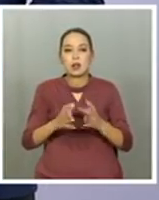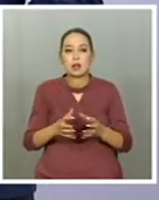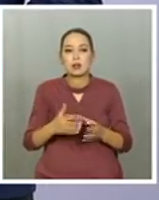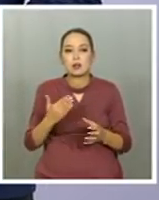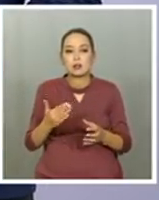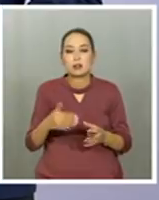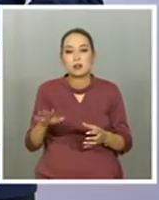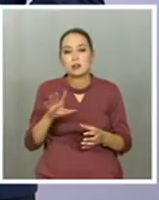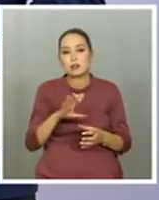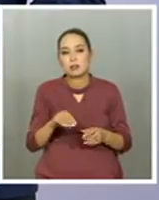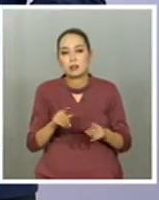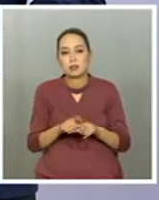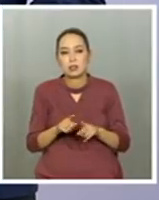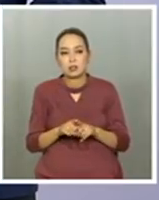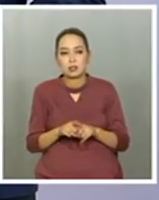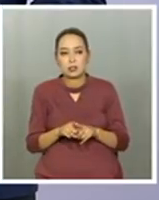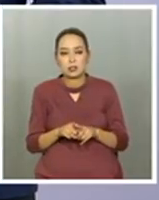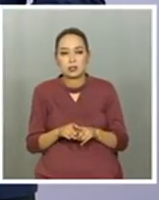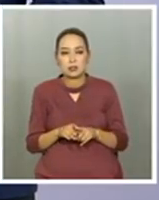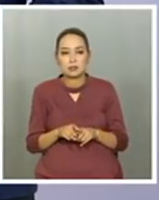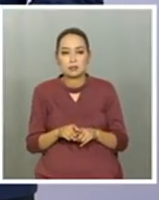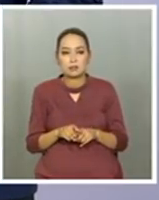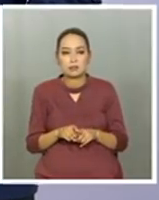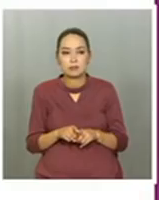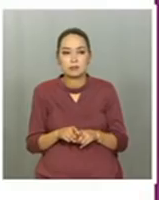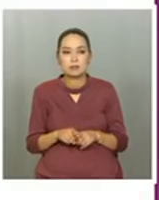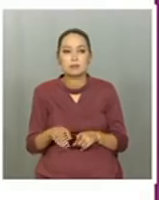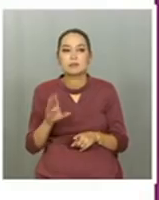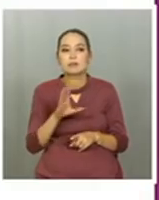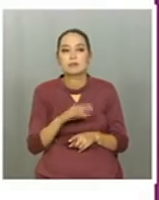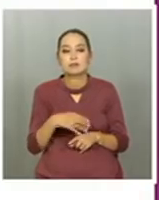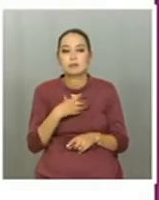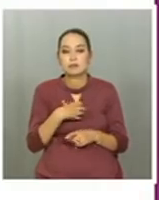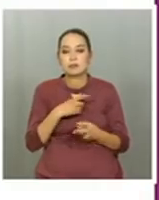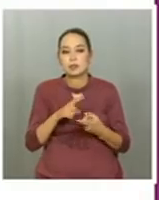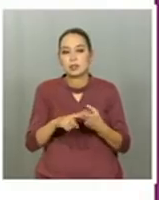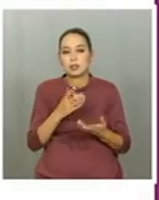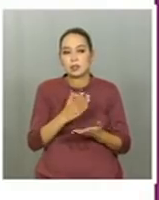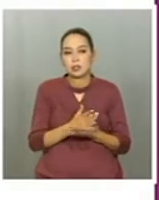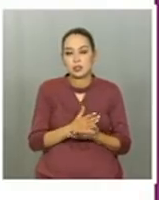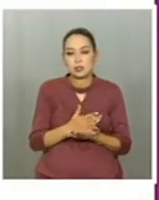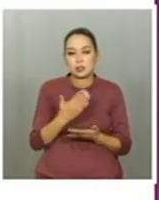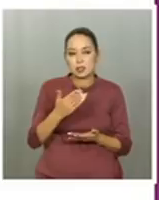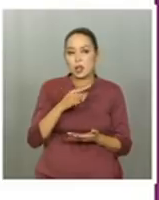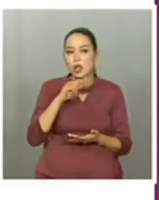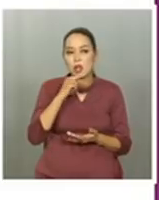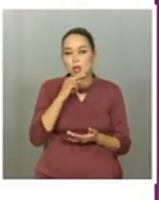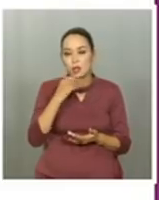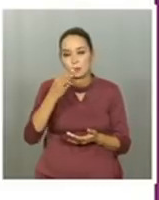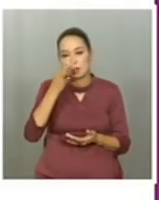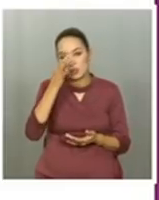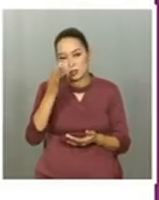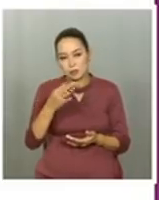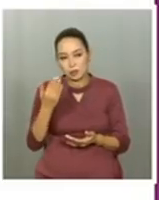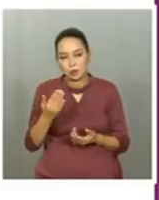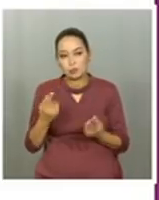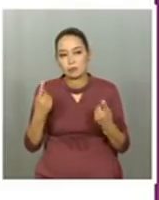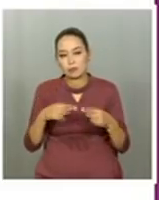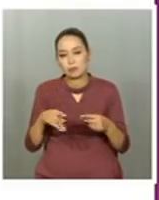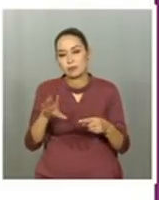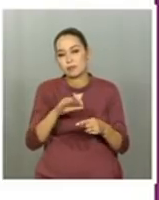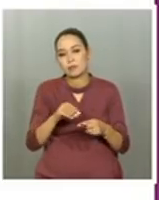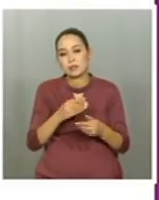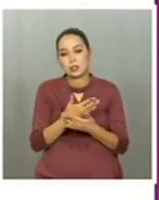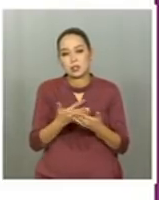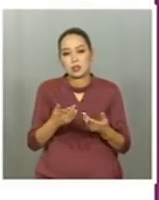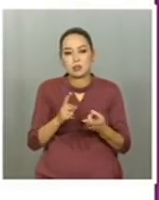марка төлеуге тиісті болатын. Яғни бұл Германияның өзін экономикасының құлдырауына белгілі бір себептерін